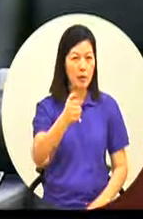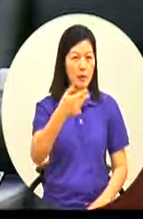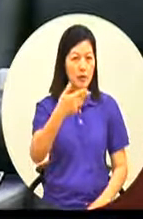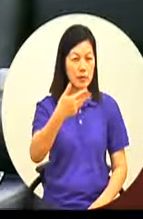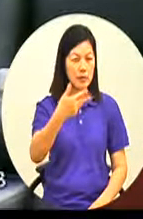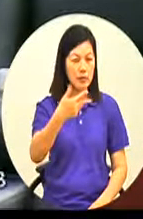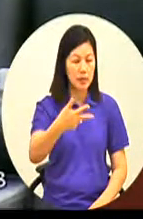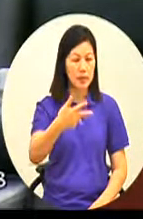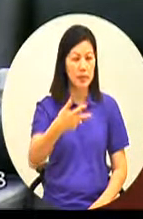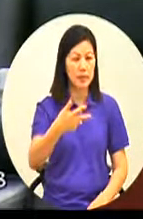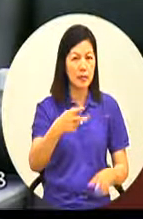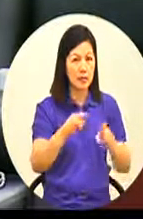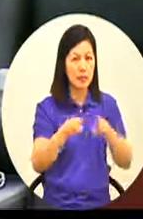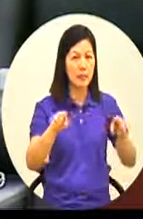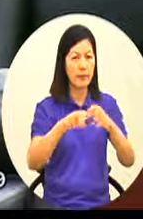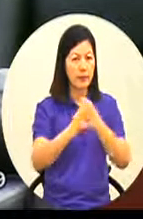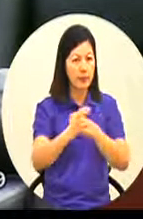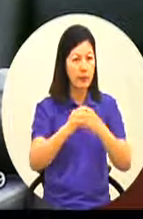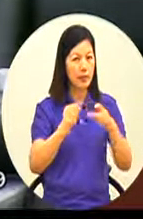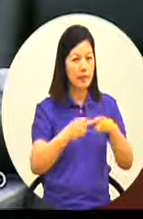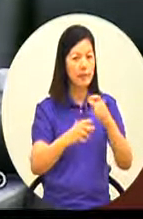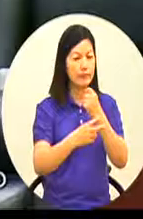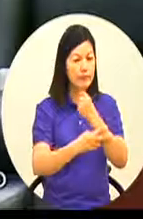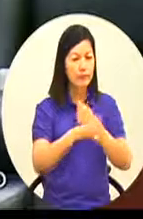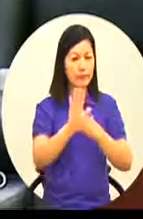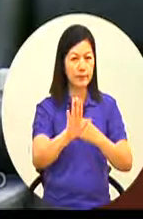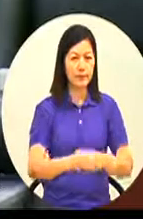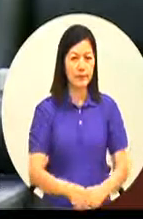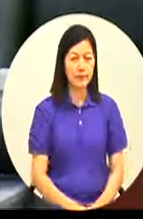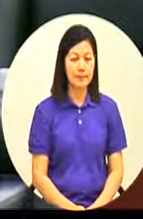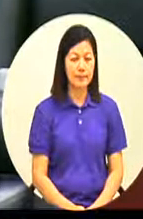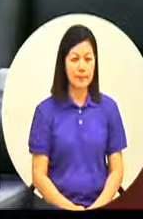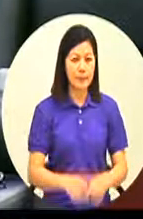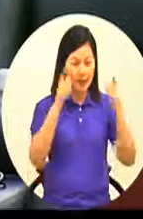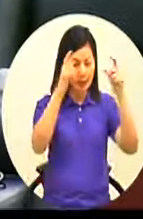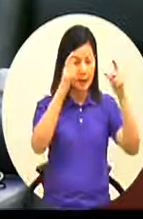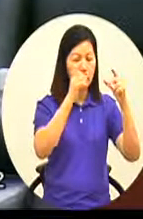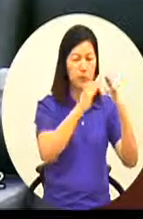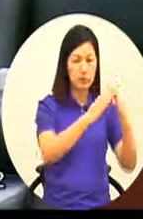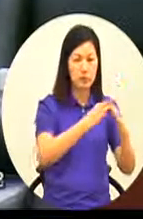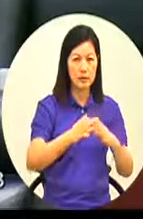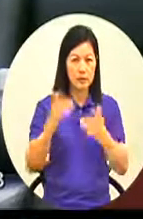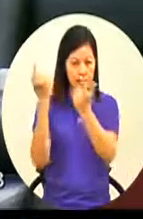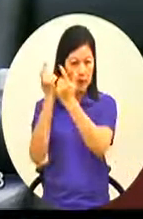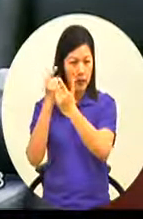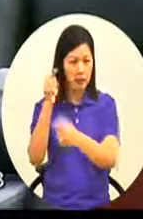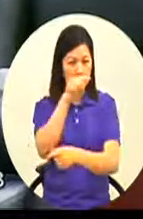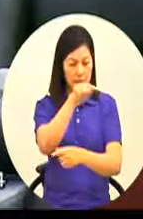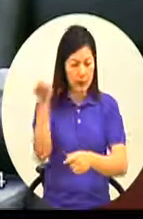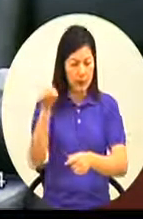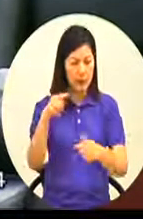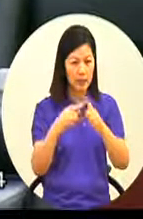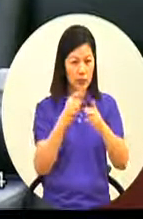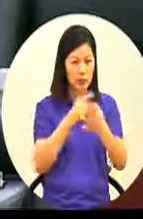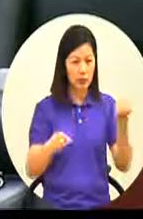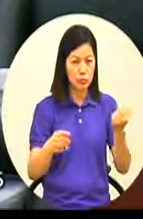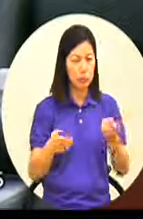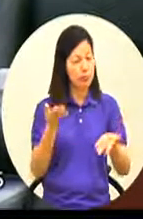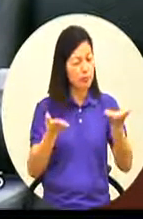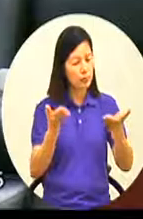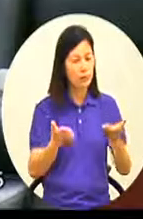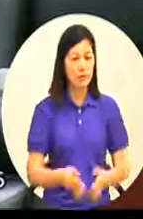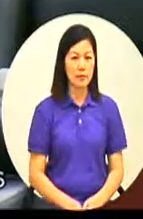2457平方公里哦。那对我们高雄跟台北这个人口都差不多哦，都